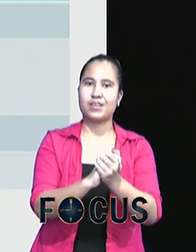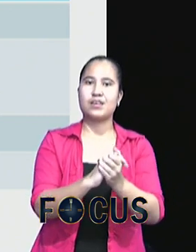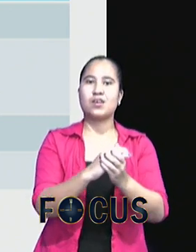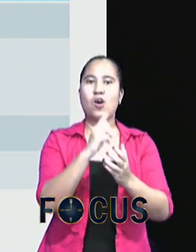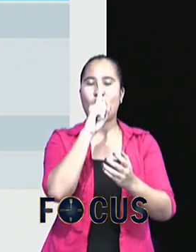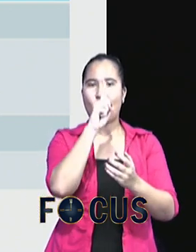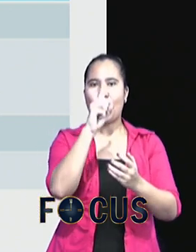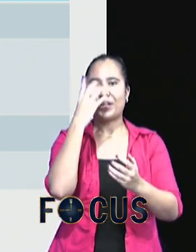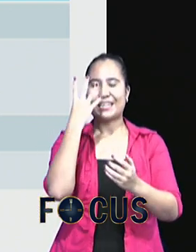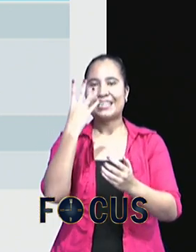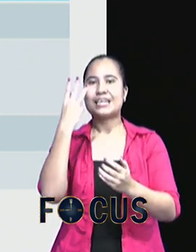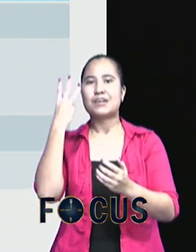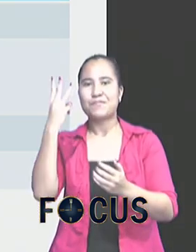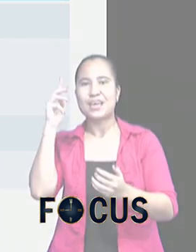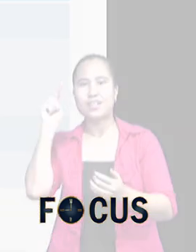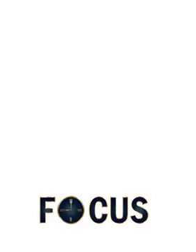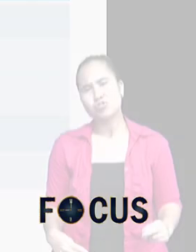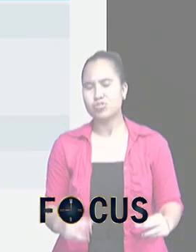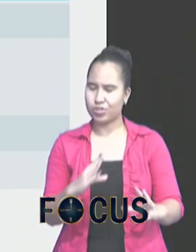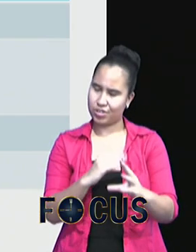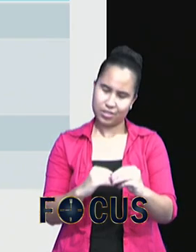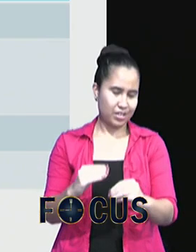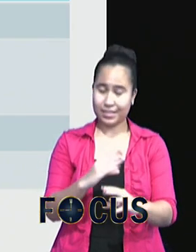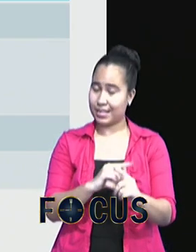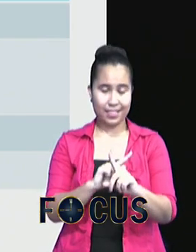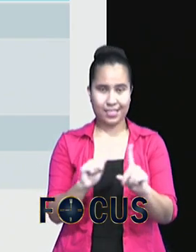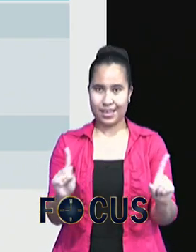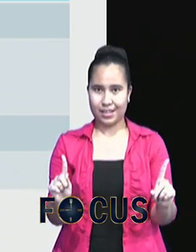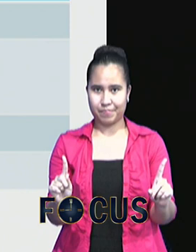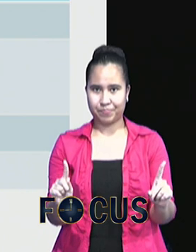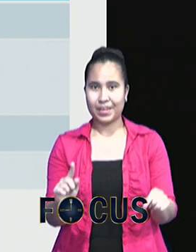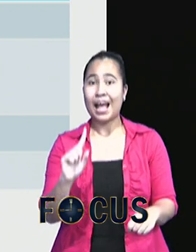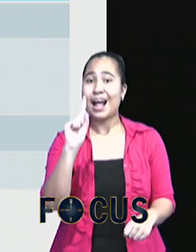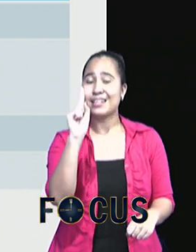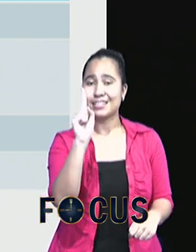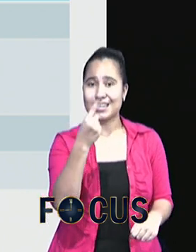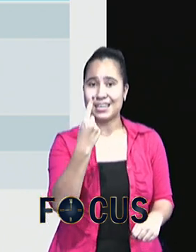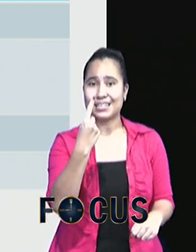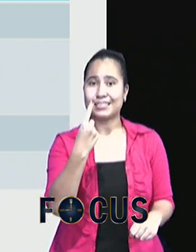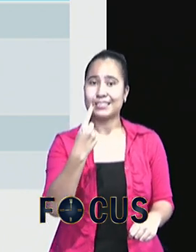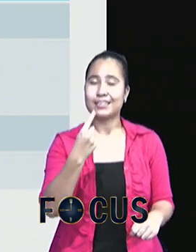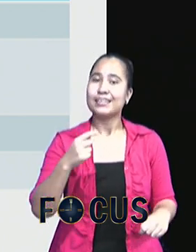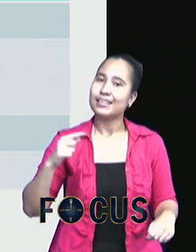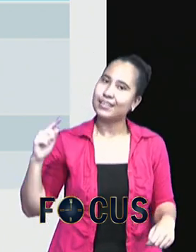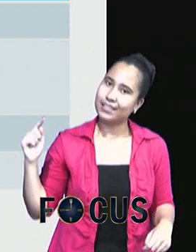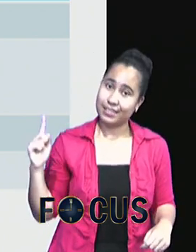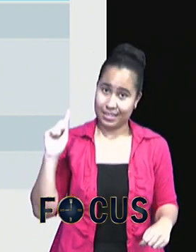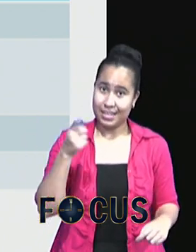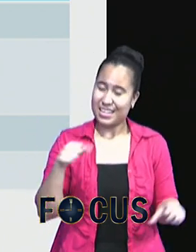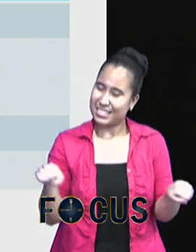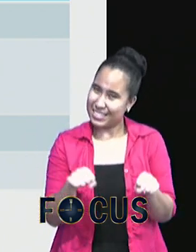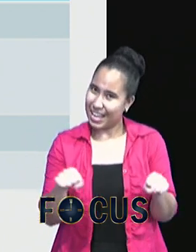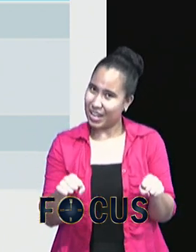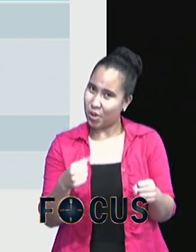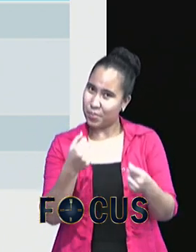143.393 leerlingen, studenten. We hebben in eerste instantie al direct op 17 maart